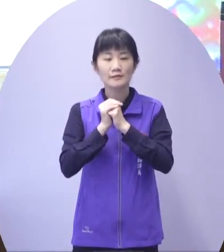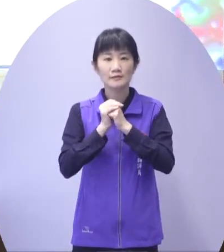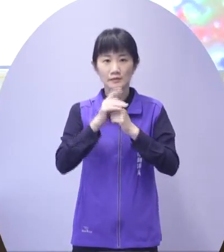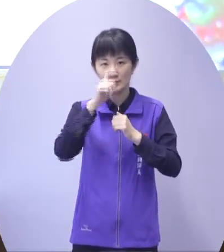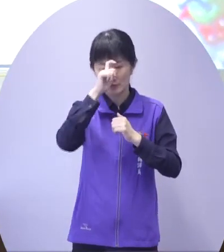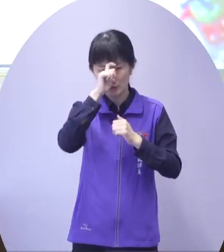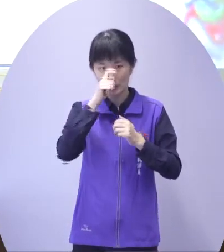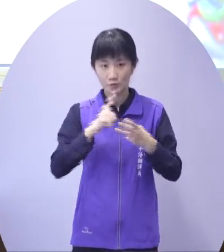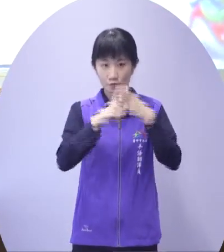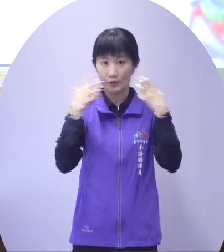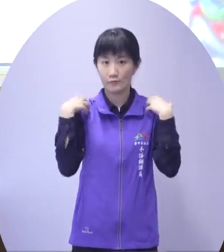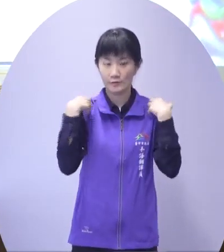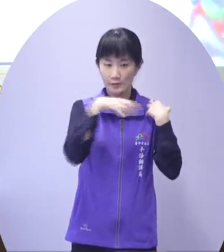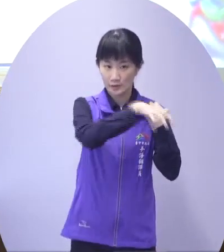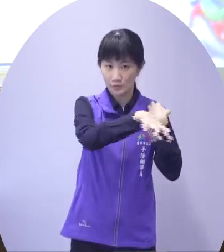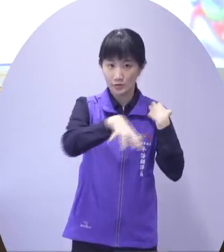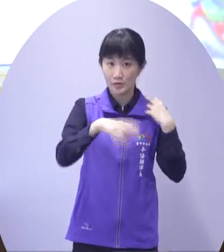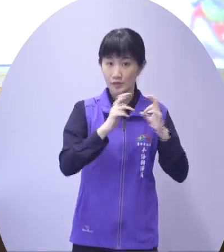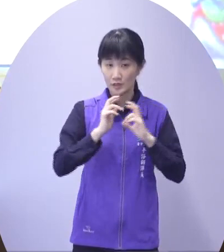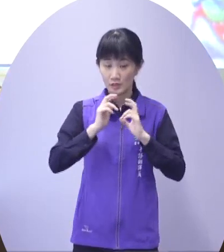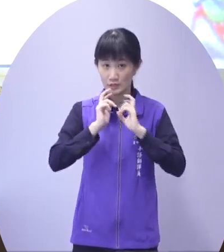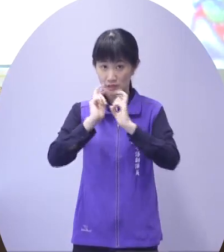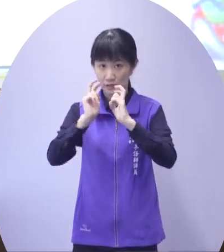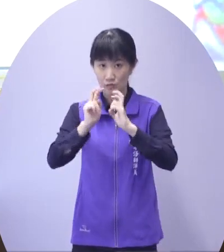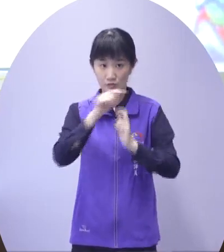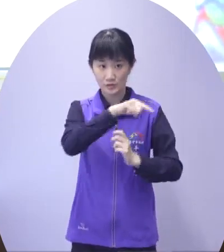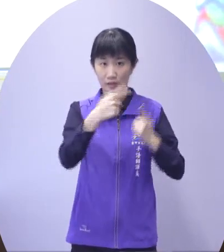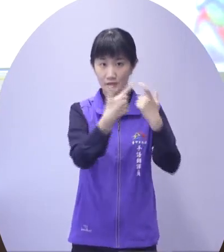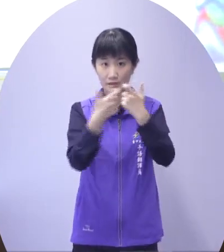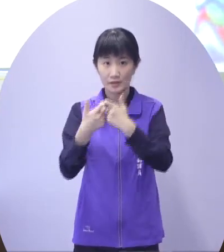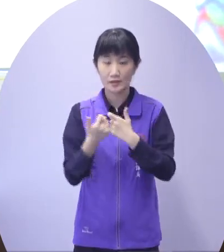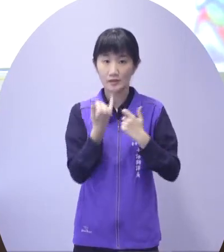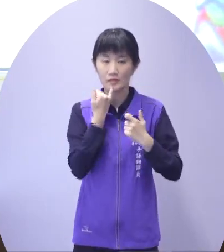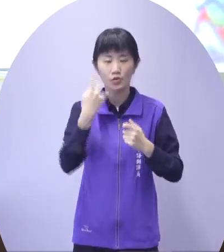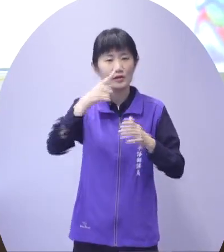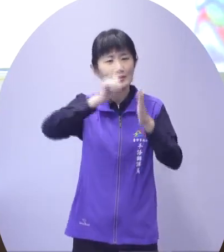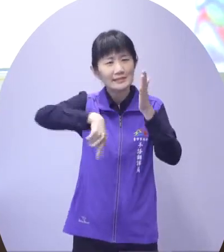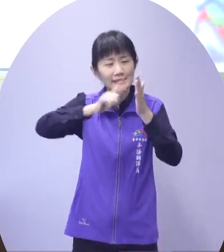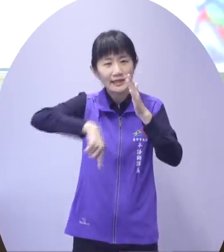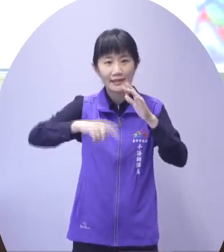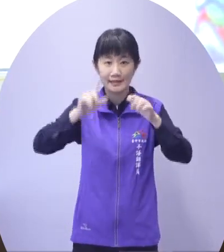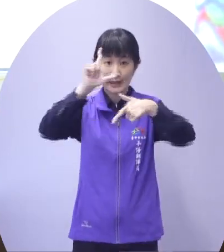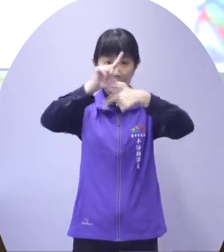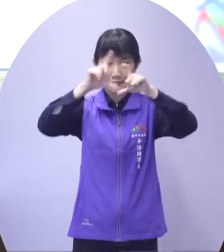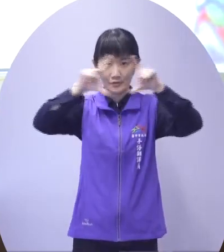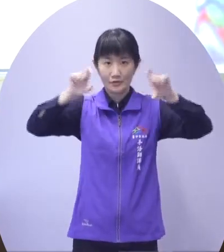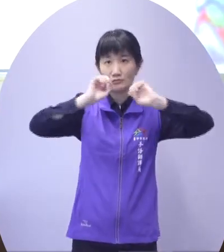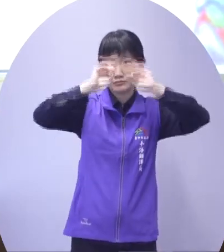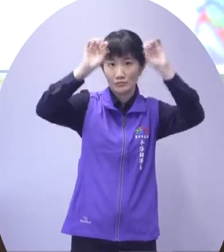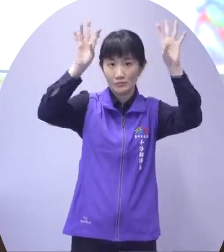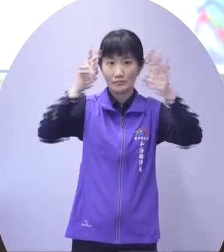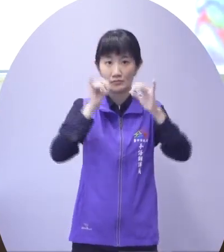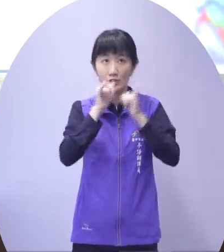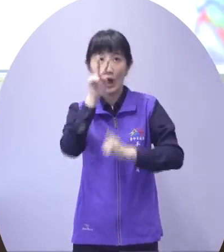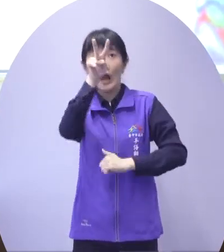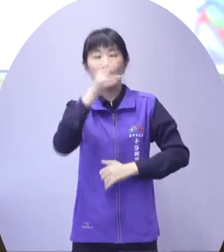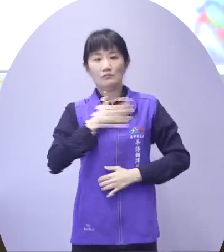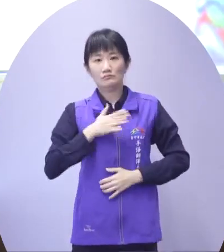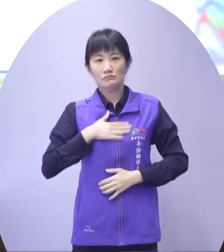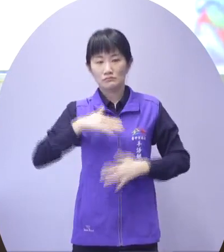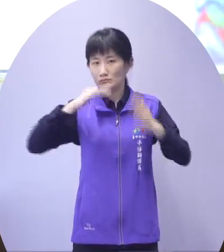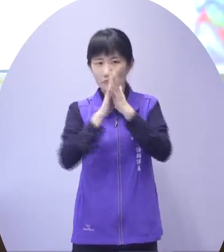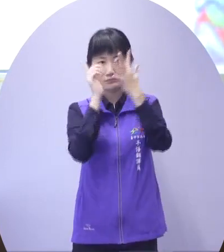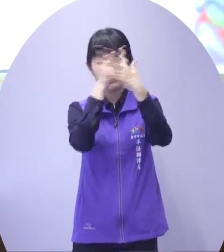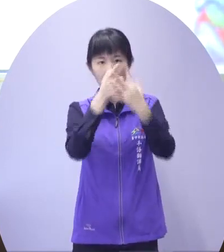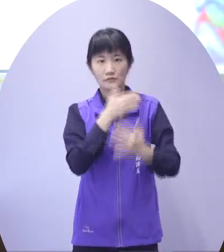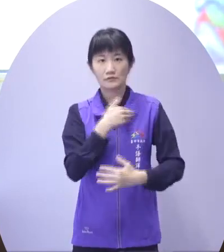的主要承办局跟捷运呢，能够做简单的图卡，哈，譬如说因为这个捷运才要开通，那